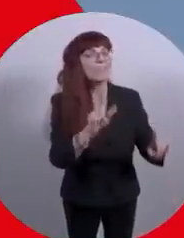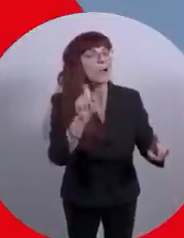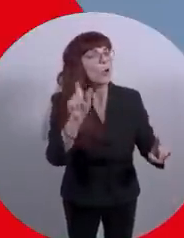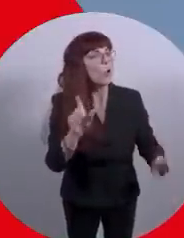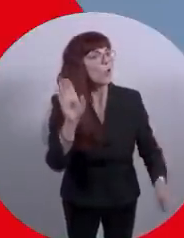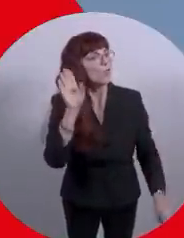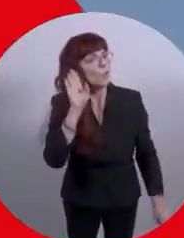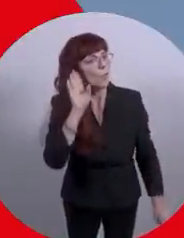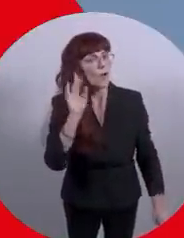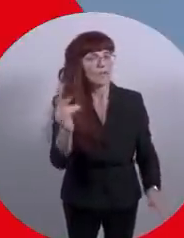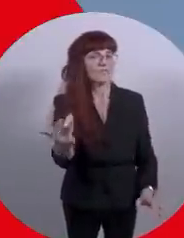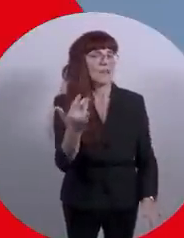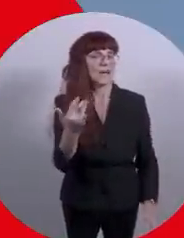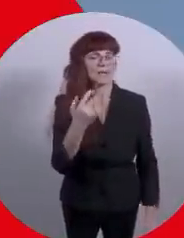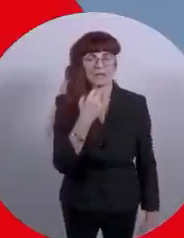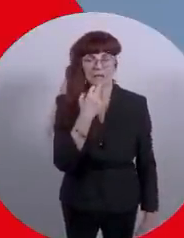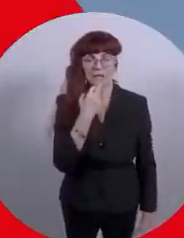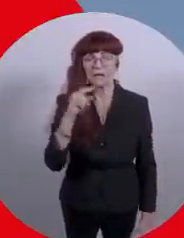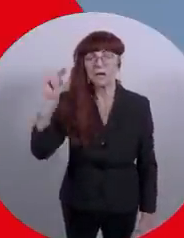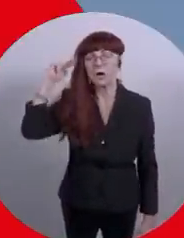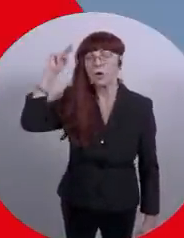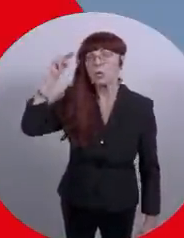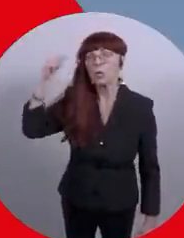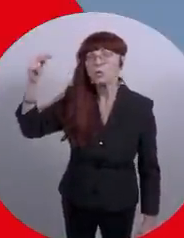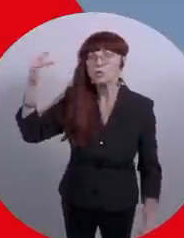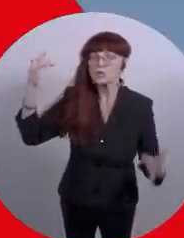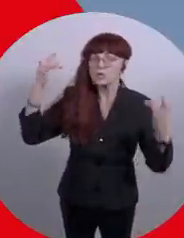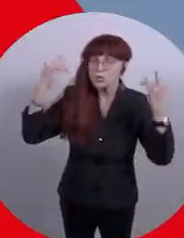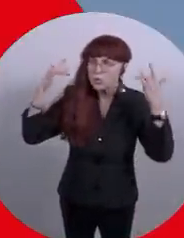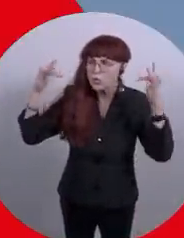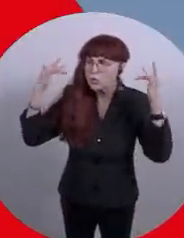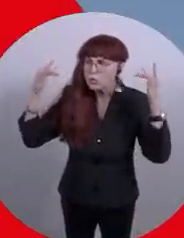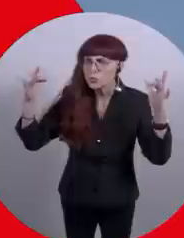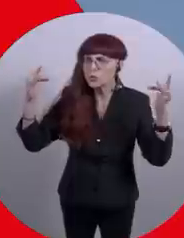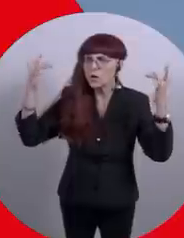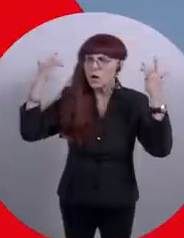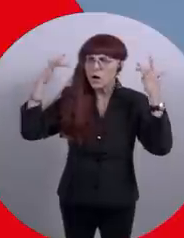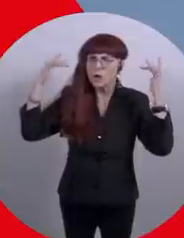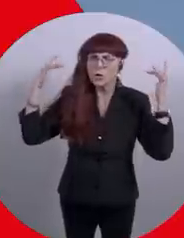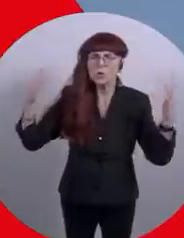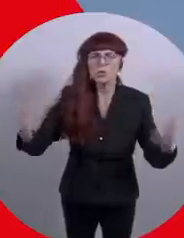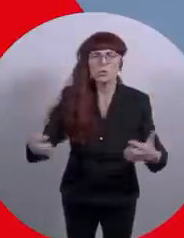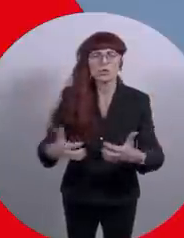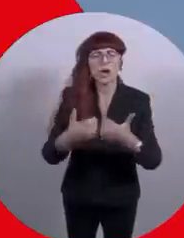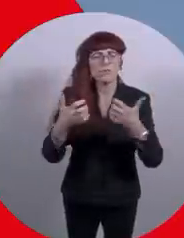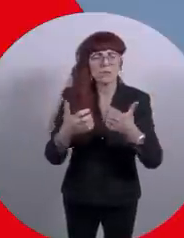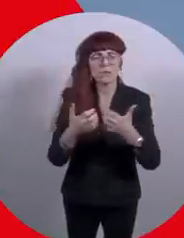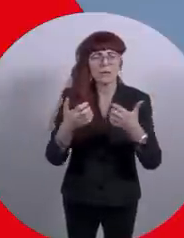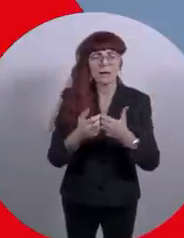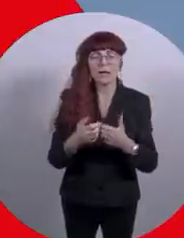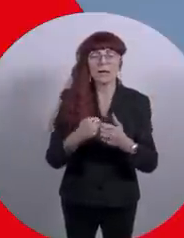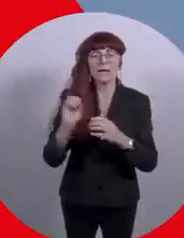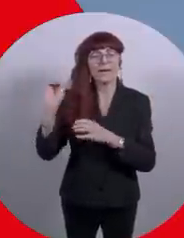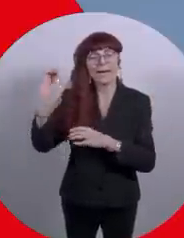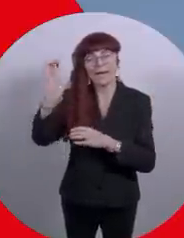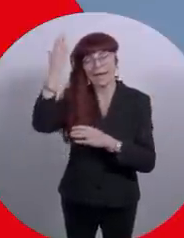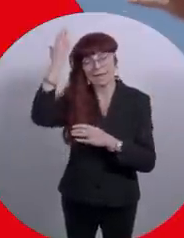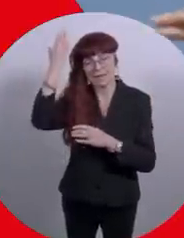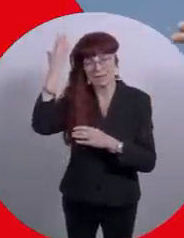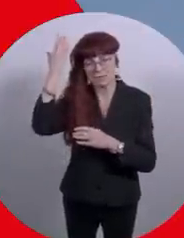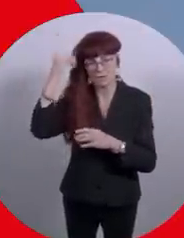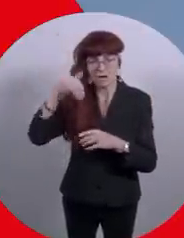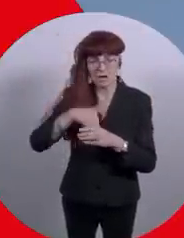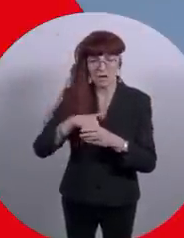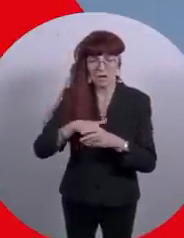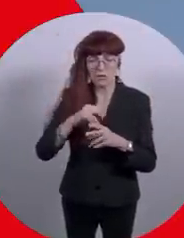auch für Kunst für Kultur für die Kulturschaffenden für die kreativen in diesem Land weil so wichtig